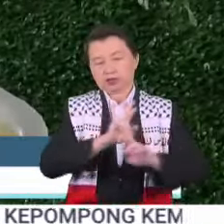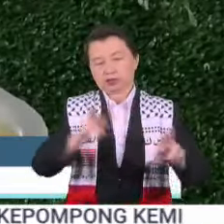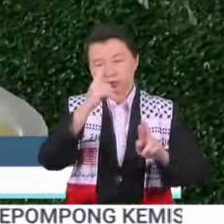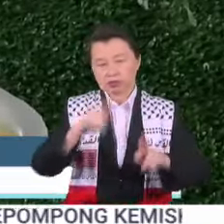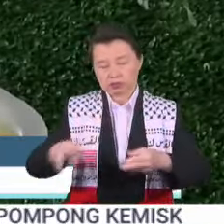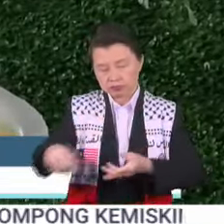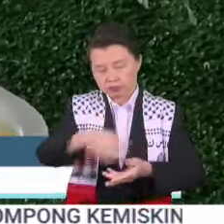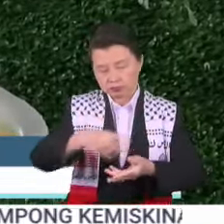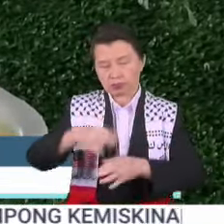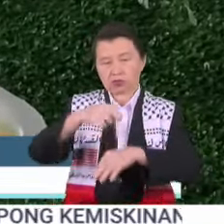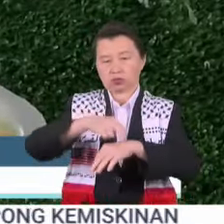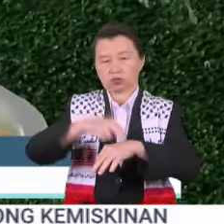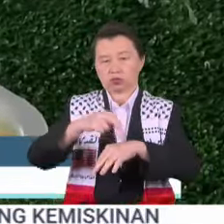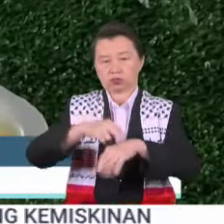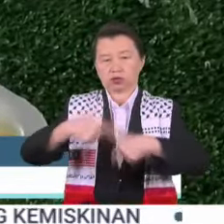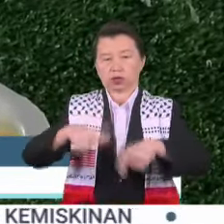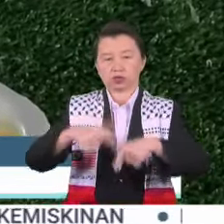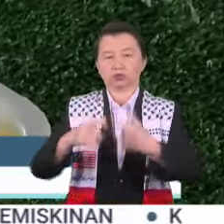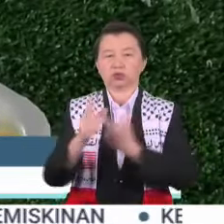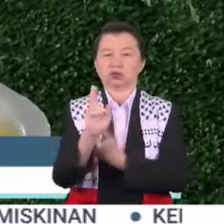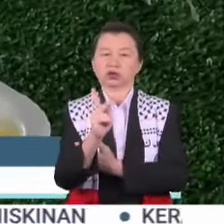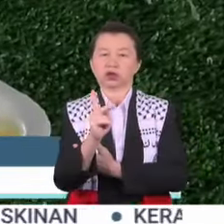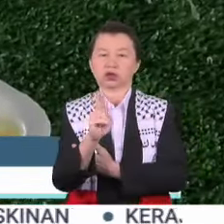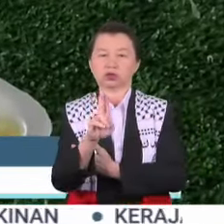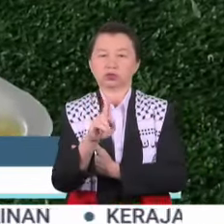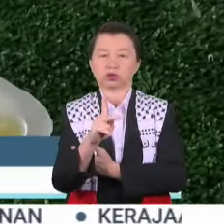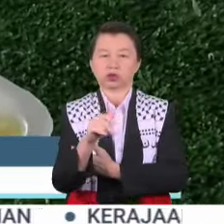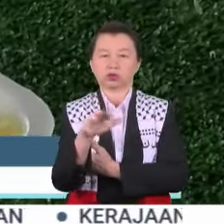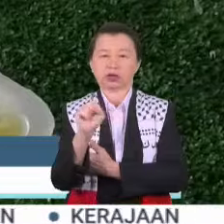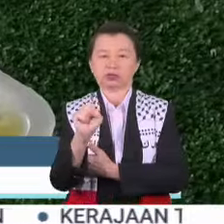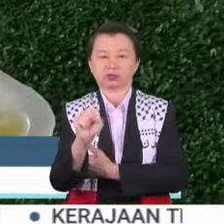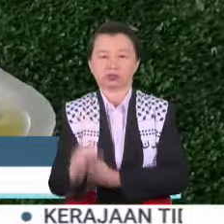hidangan berasaskan ubi kayu kukus itu.